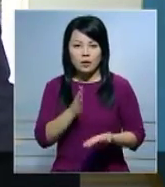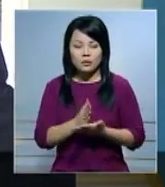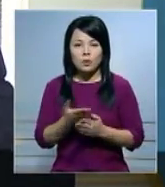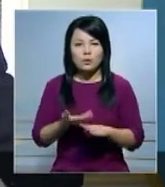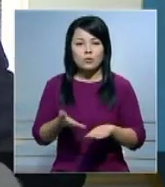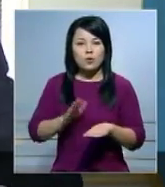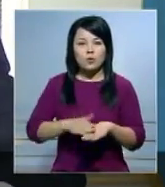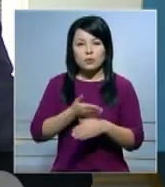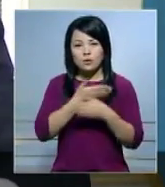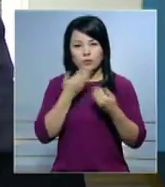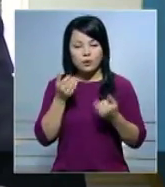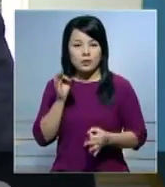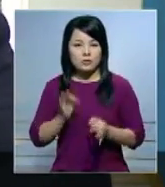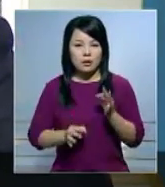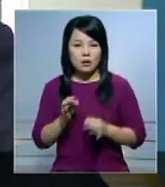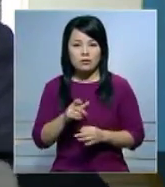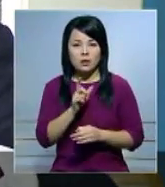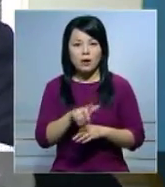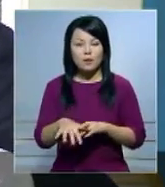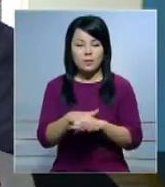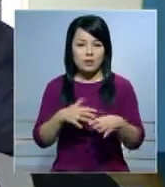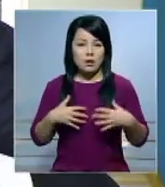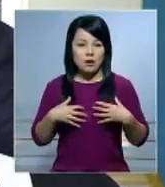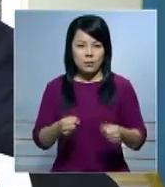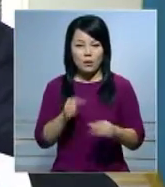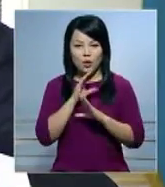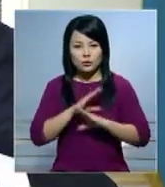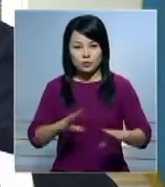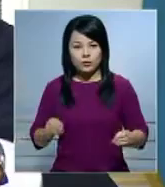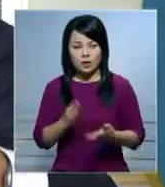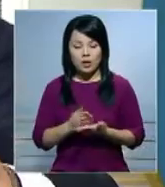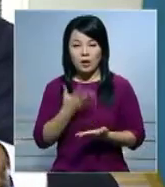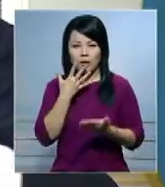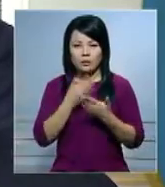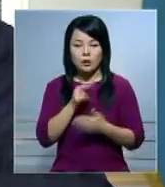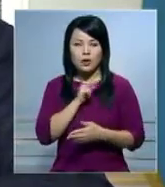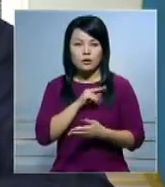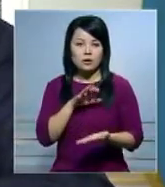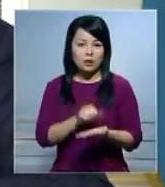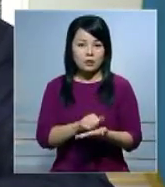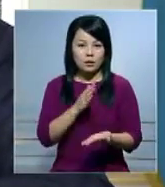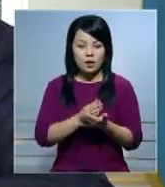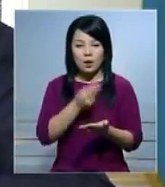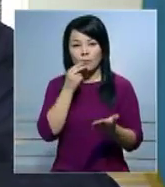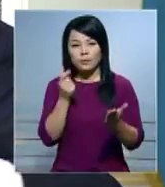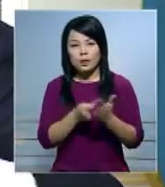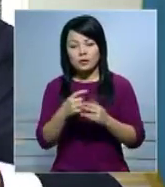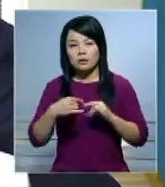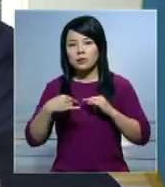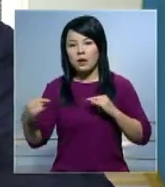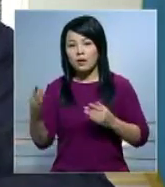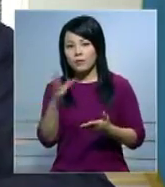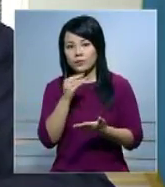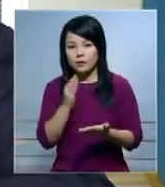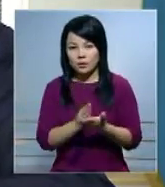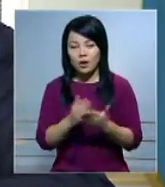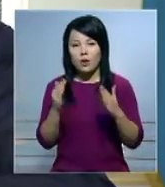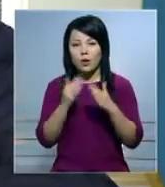іштеме жоқ. Ел аман, жұрт тыныш, өз шаруаларын жасап жатыр. Дастарханда тамағы бар, басында үйі